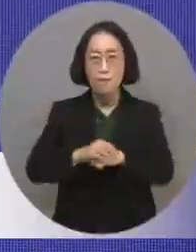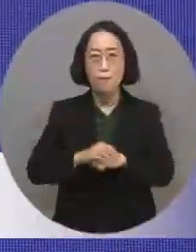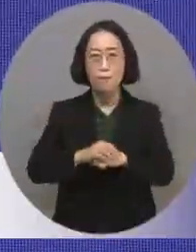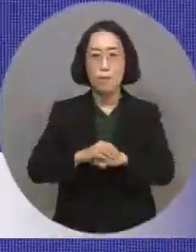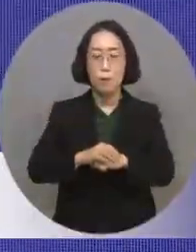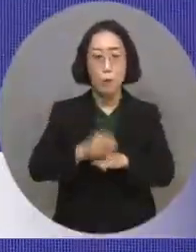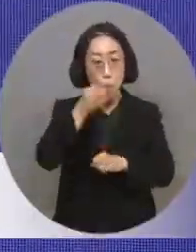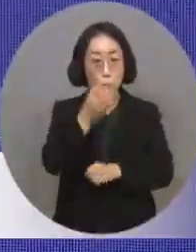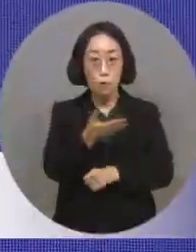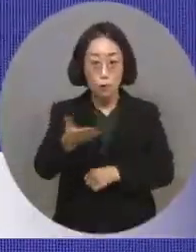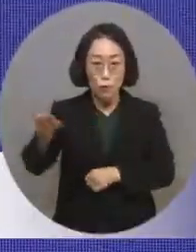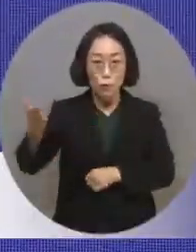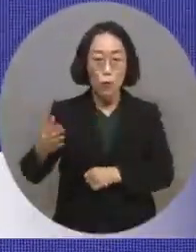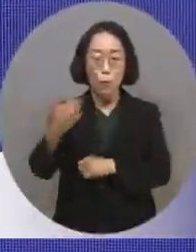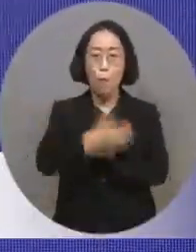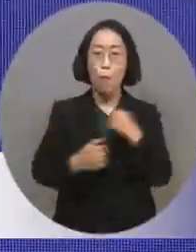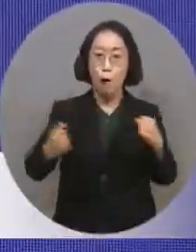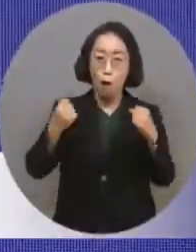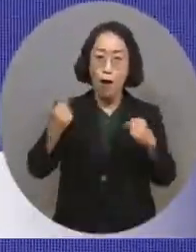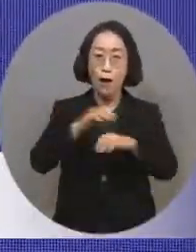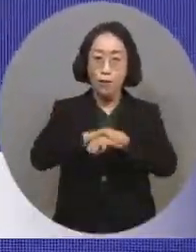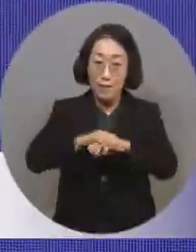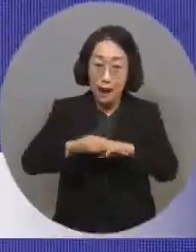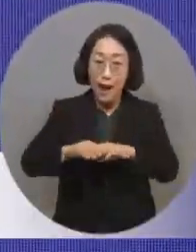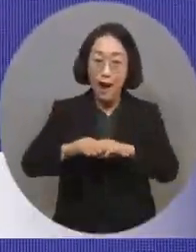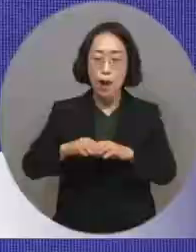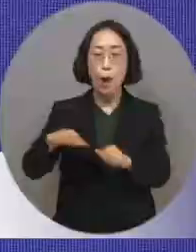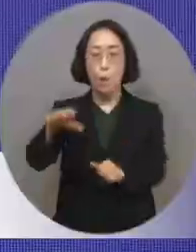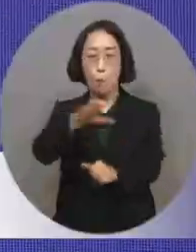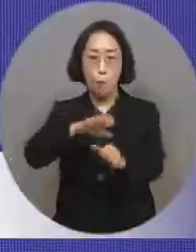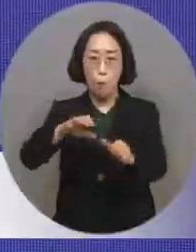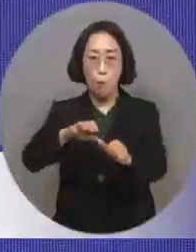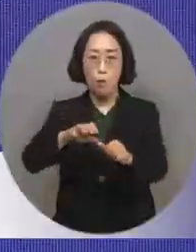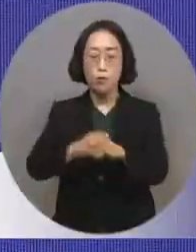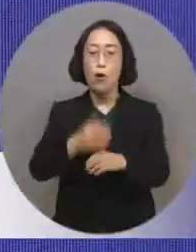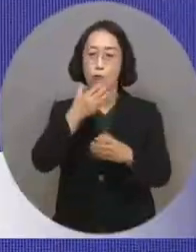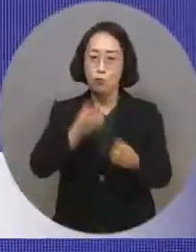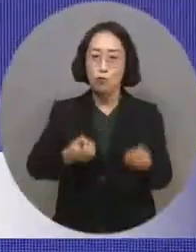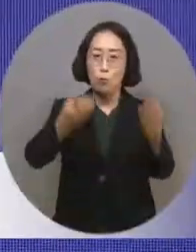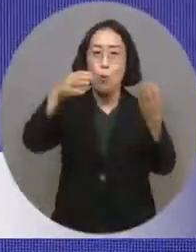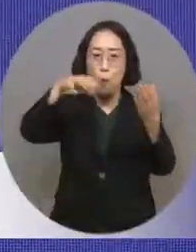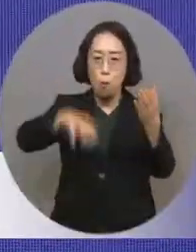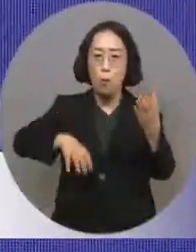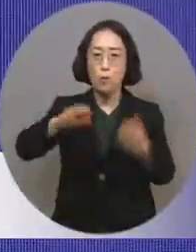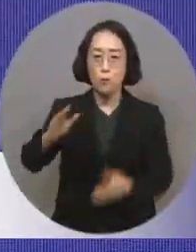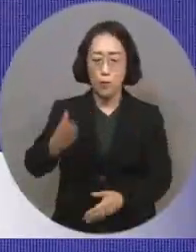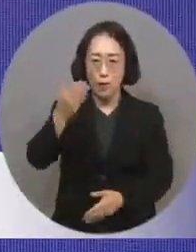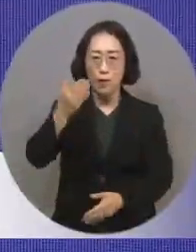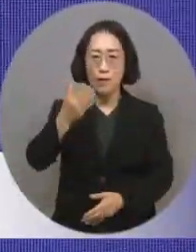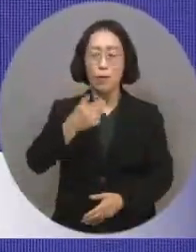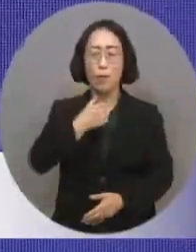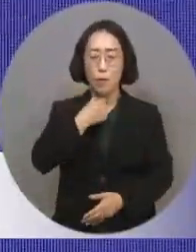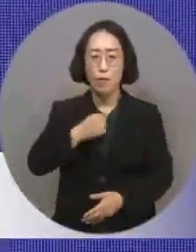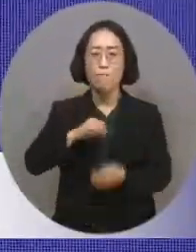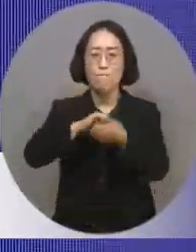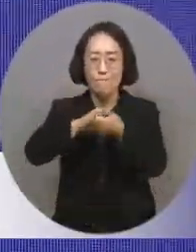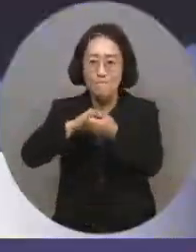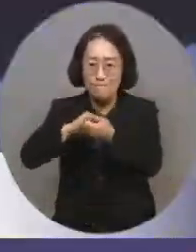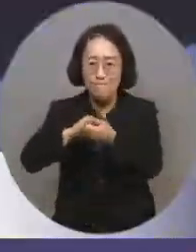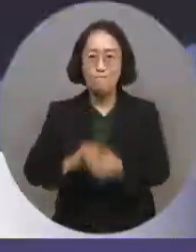발휘하시고 건강을 도모하셔서 축복의 잔치가 되기를 간절히